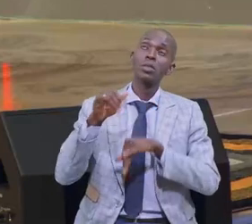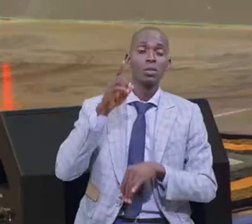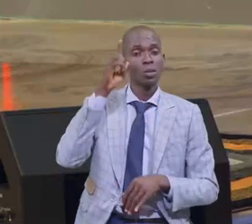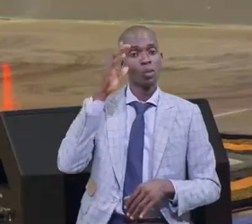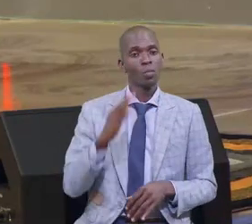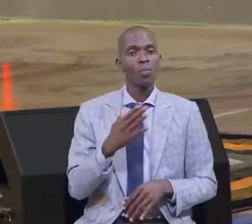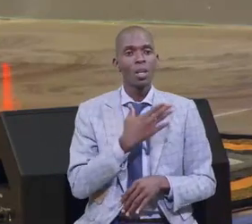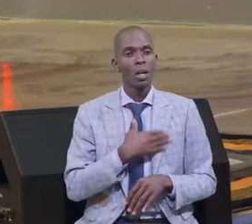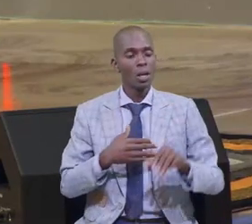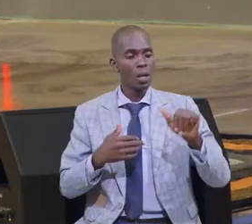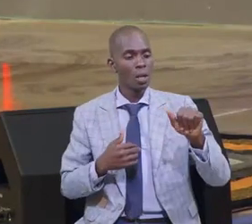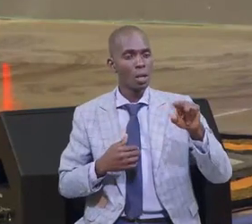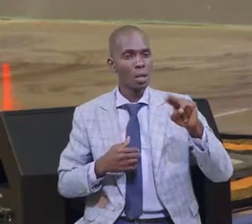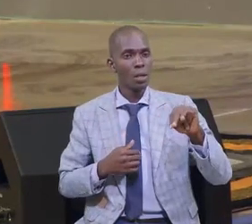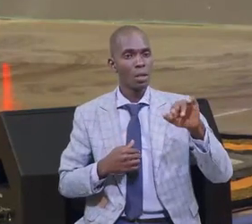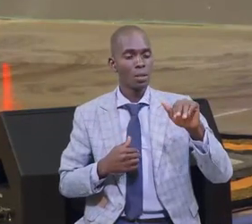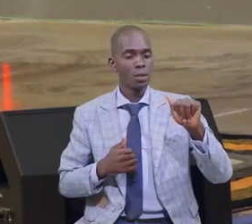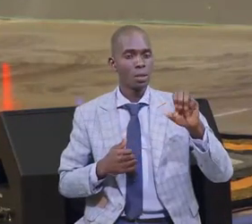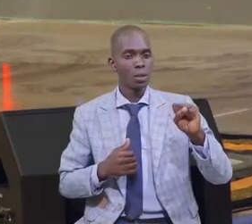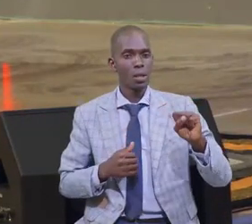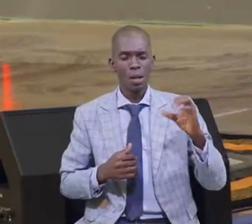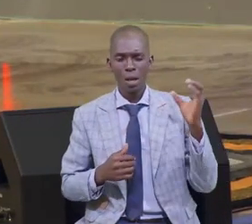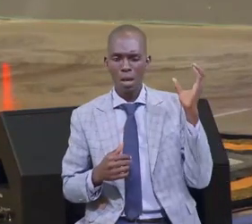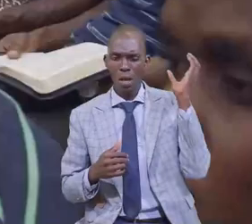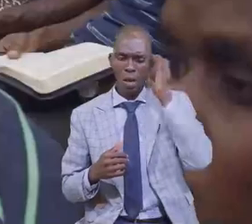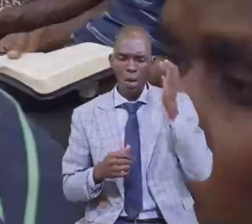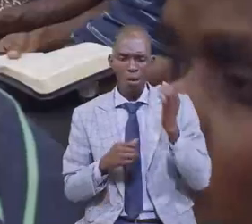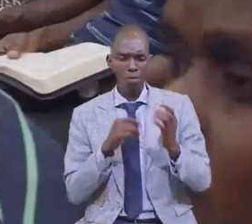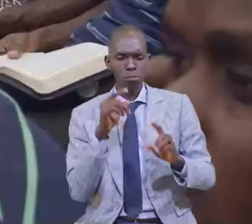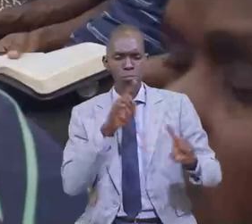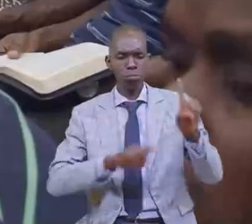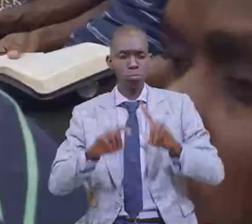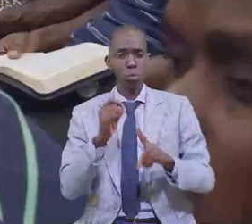mais à Dieu. Anania, entendant ces paroles, dites-moi